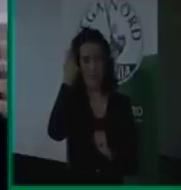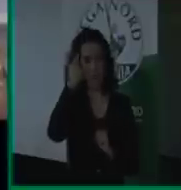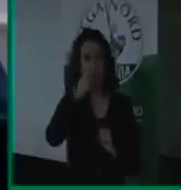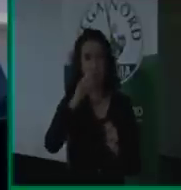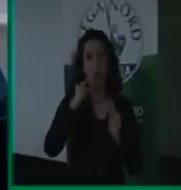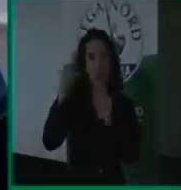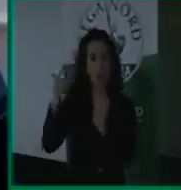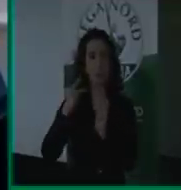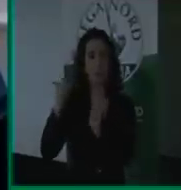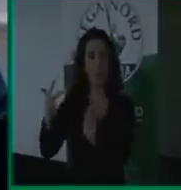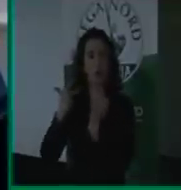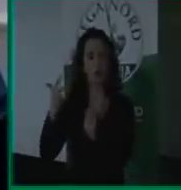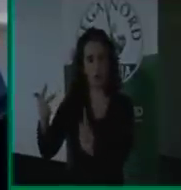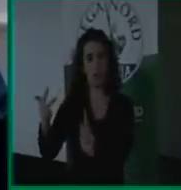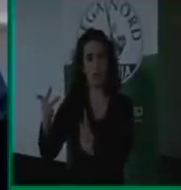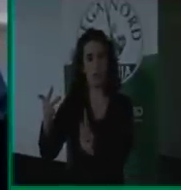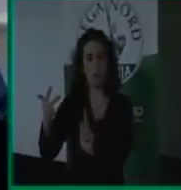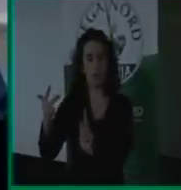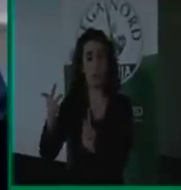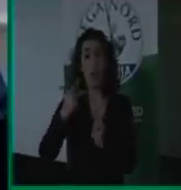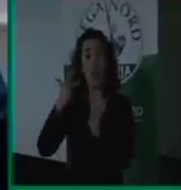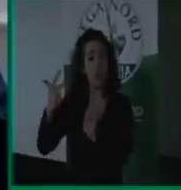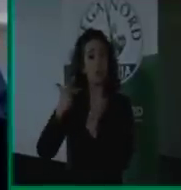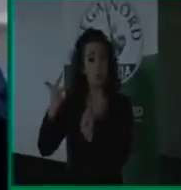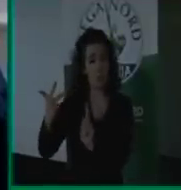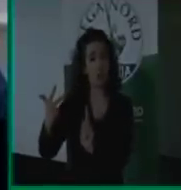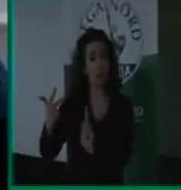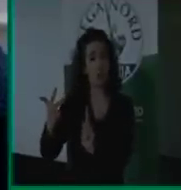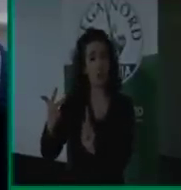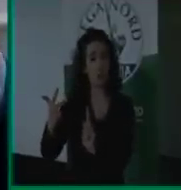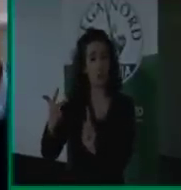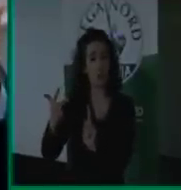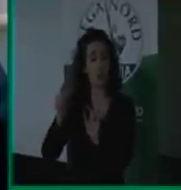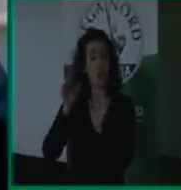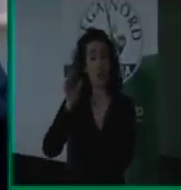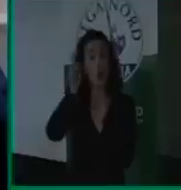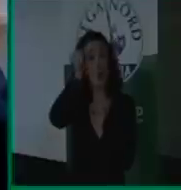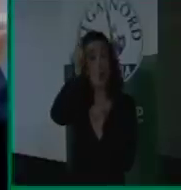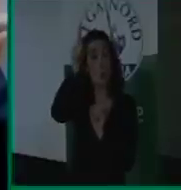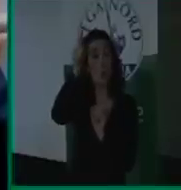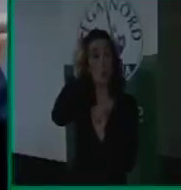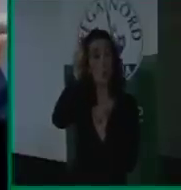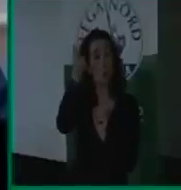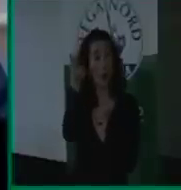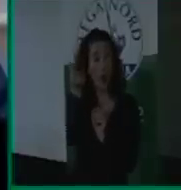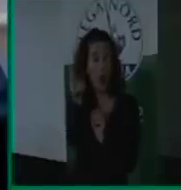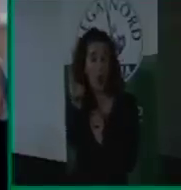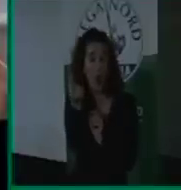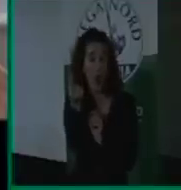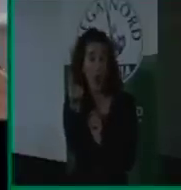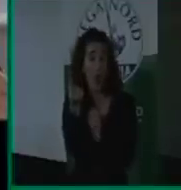perché è fortissima nell'export la Germania nell'export della propria cultura economico